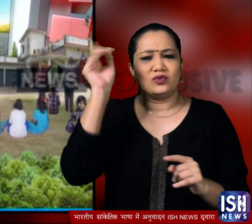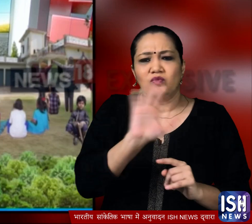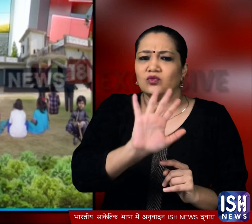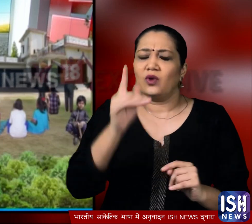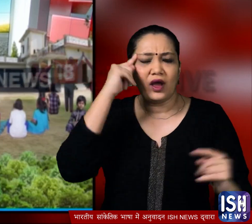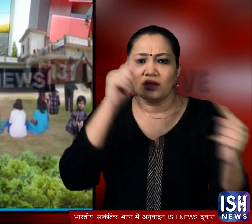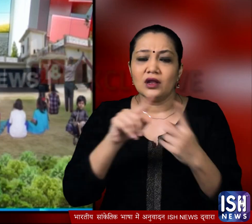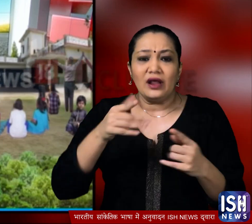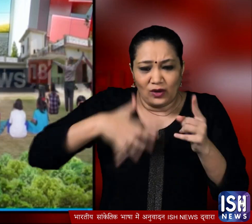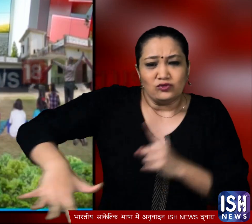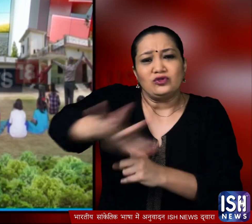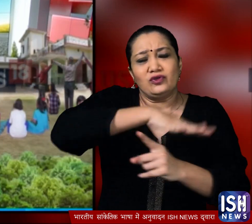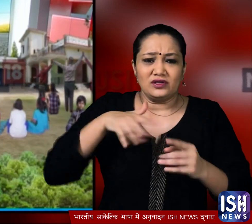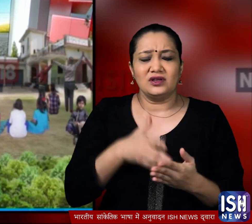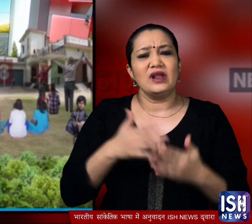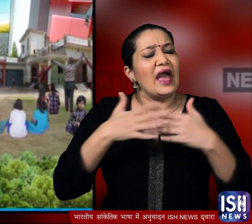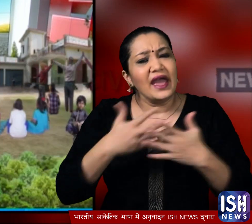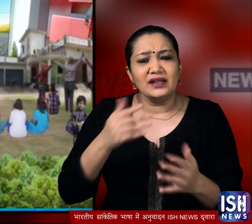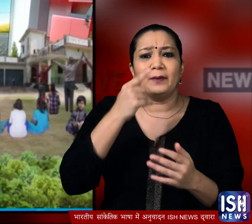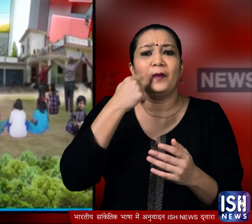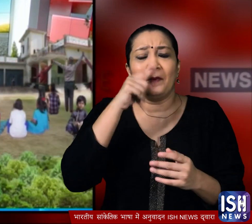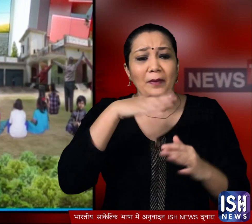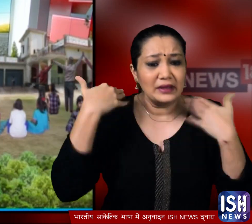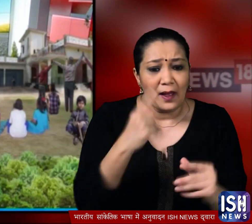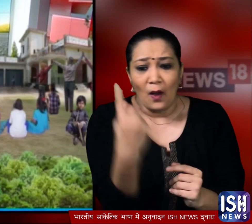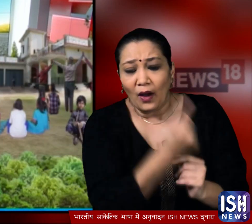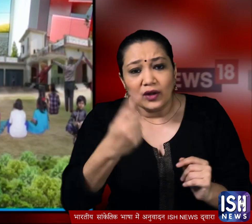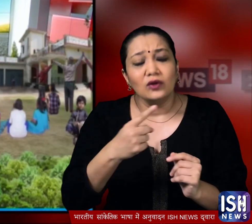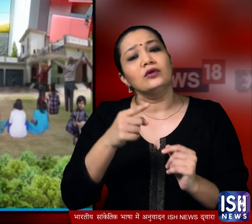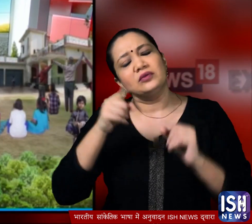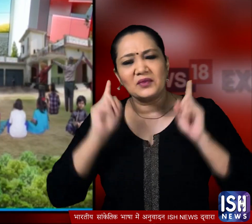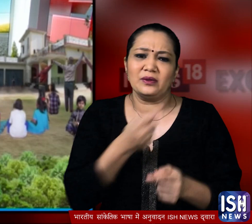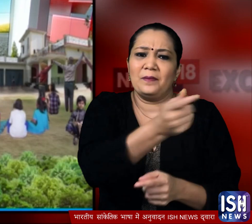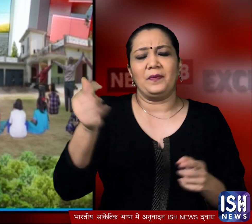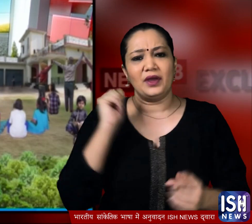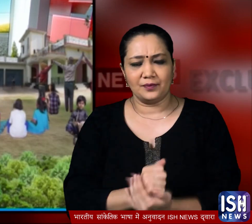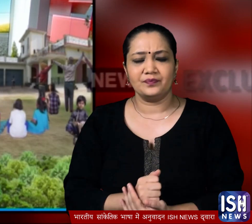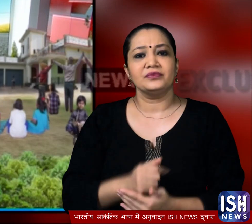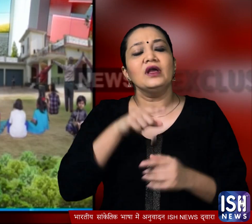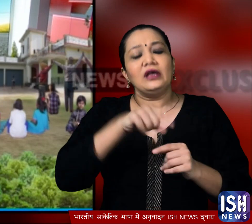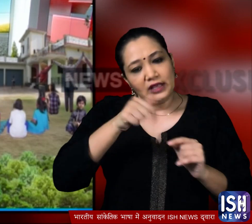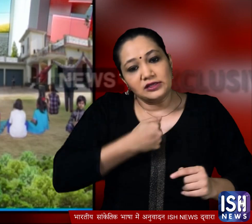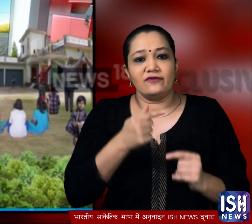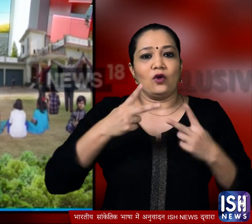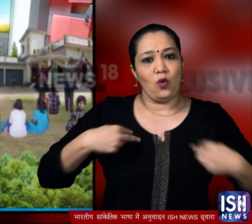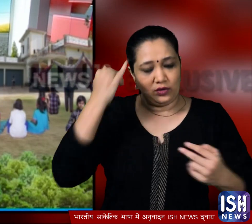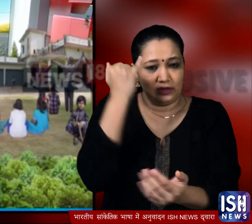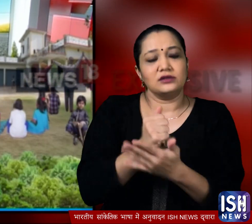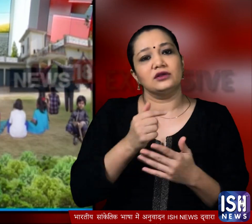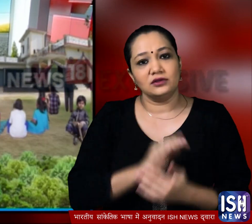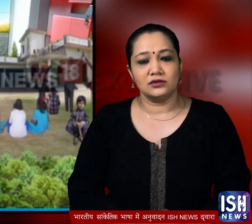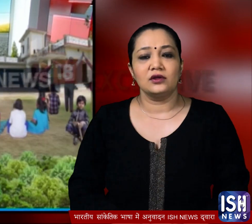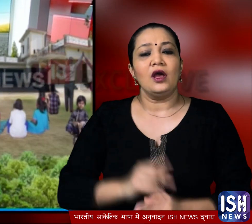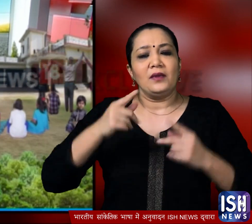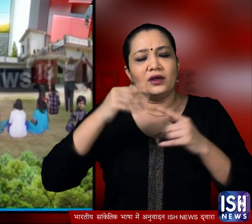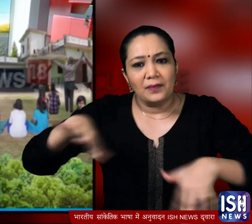और कहा कि जो हालात हैं उनमें हर अनाथ बच्चे को यह मदद मिलनी चाहिए। अदालत ने इस मामले को खुद सुनवाई के लिए चुना और सरकार को अनाथ